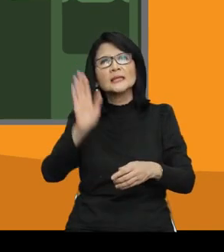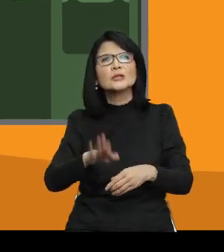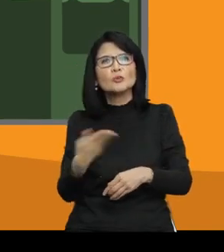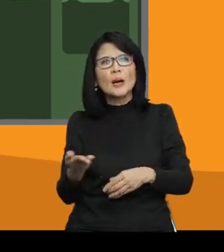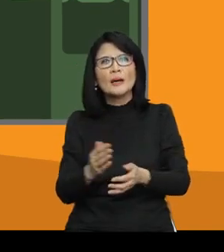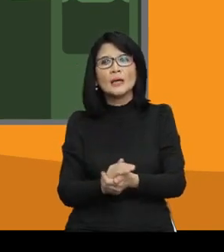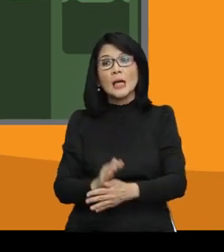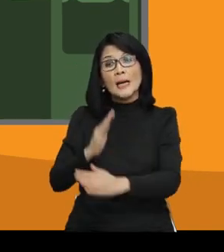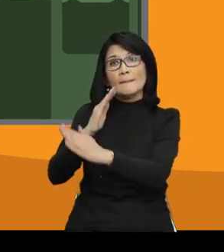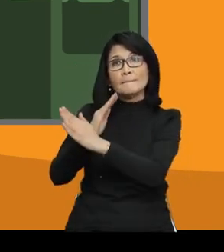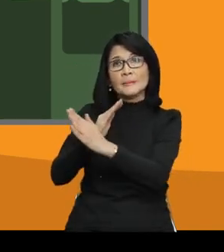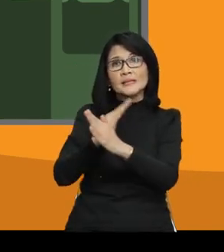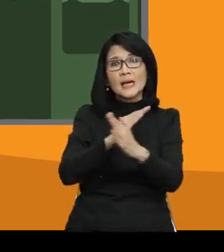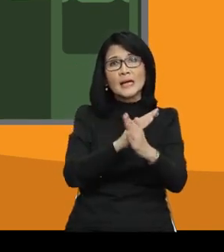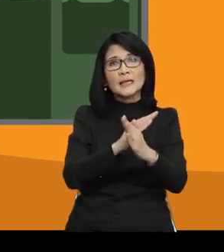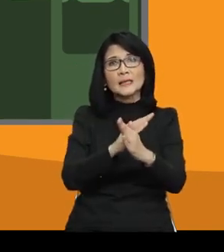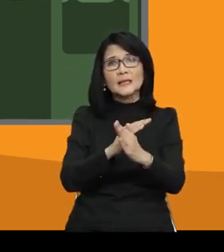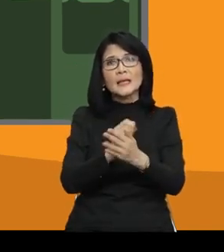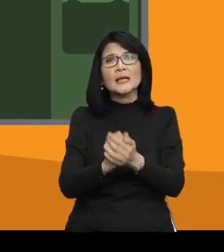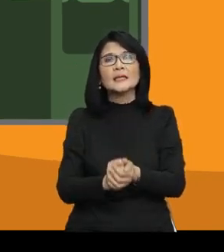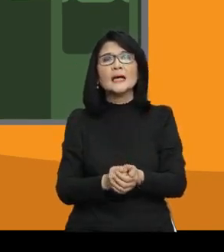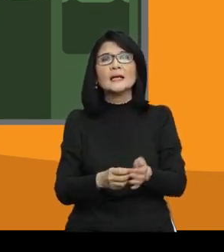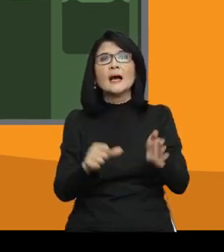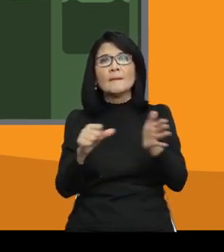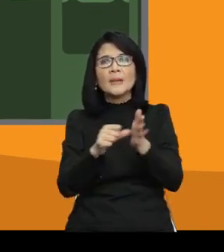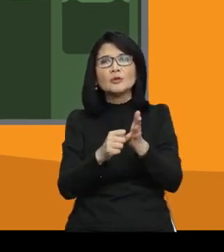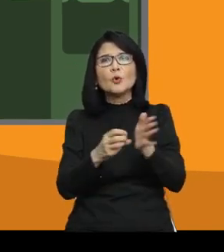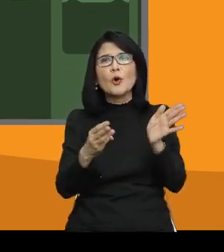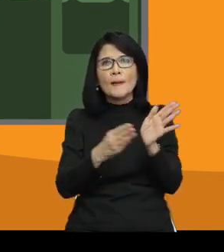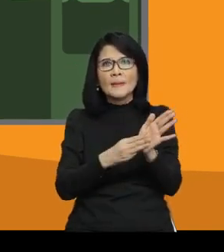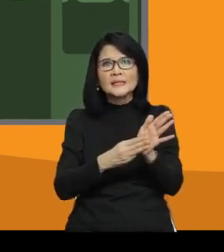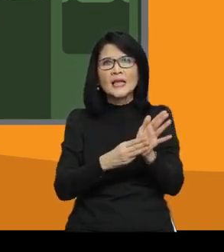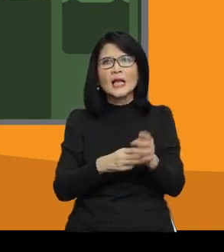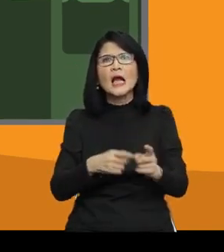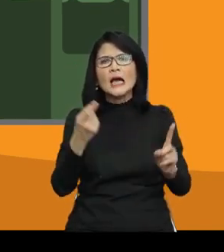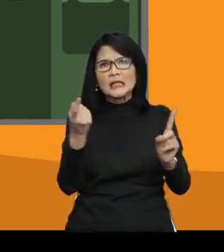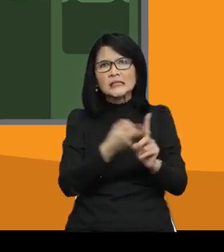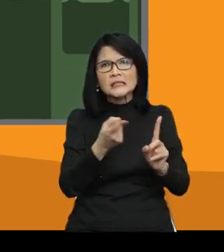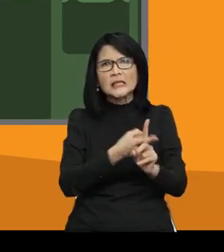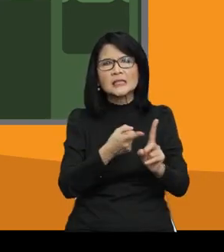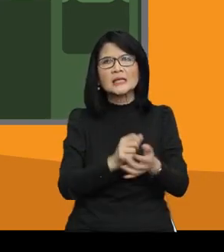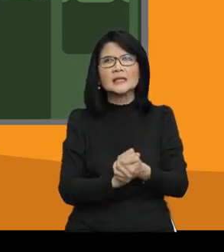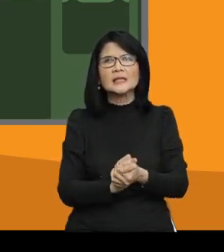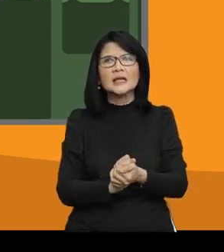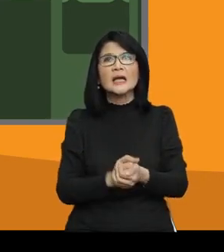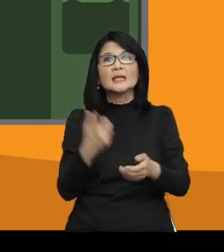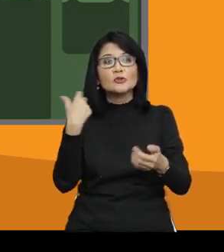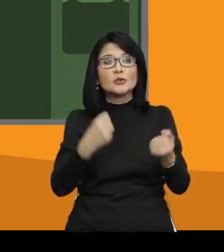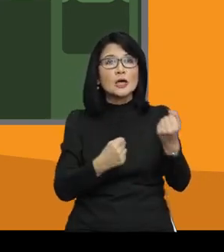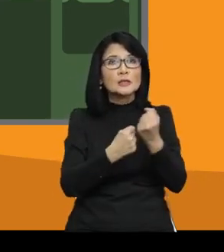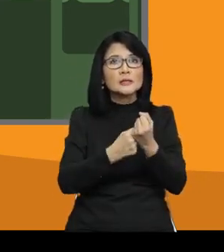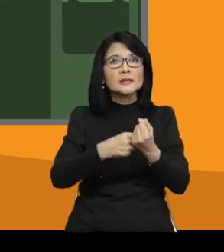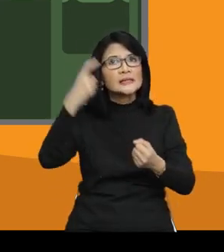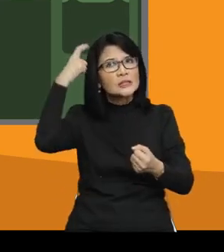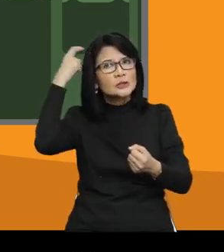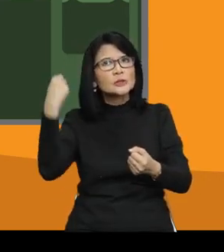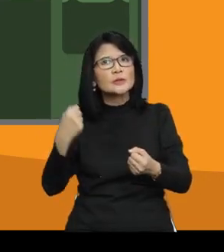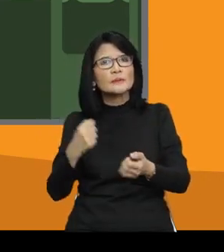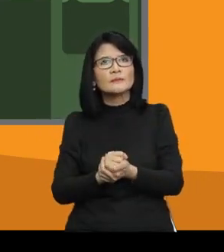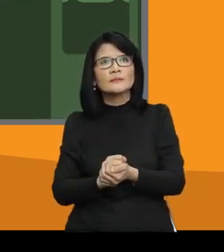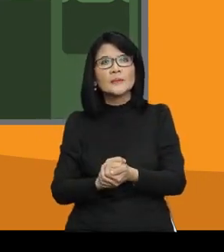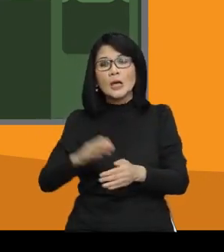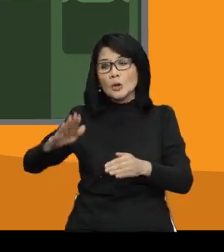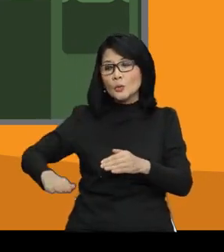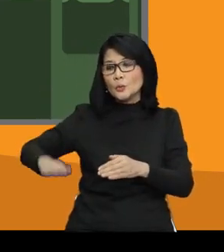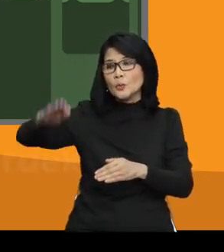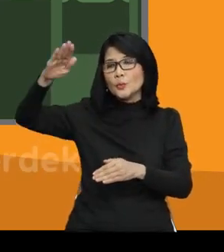kematian, pencegahan dan penanganan kekerasan, serta dukungan psikososial dan kesehatan jiwa juga diberikan. Tidak lupa,